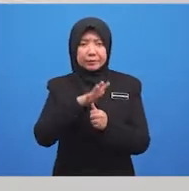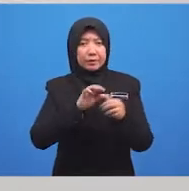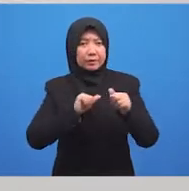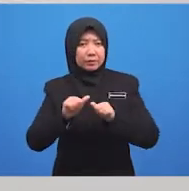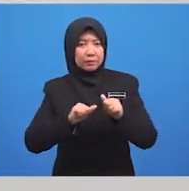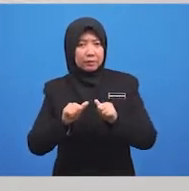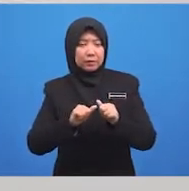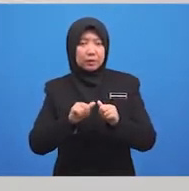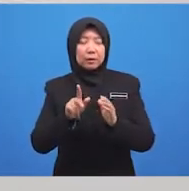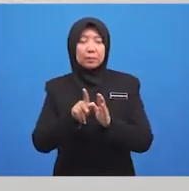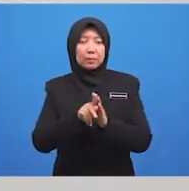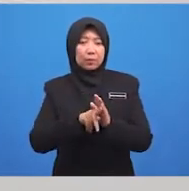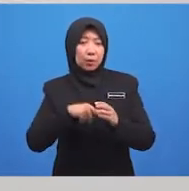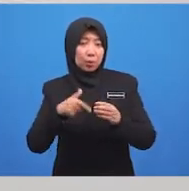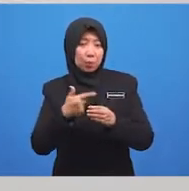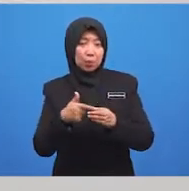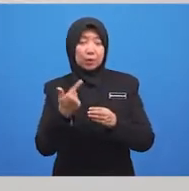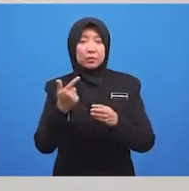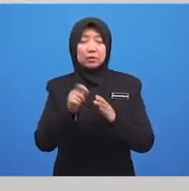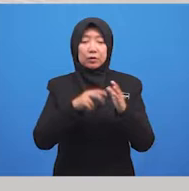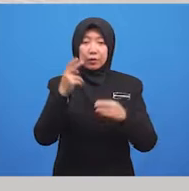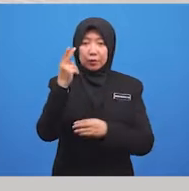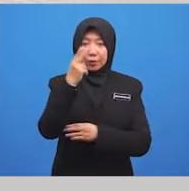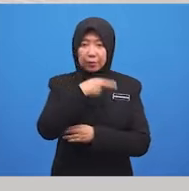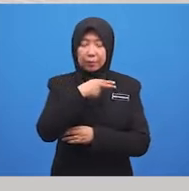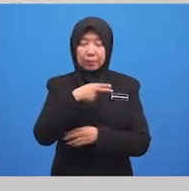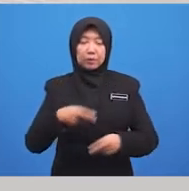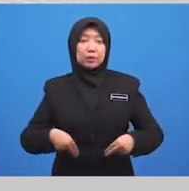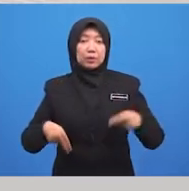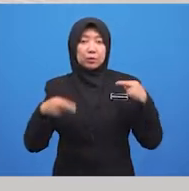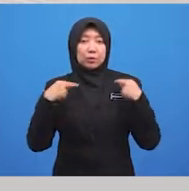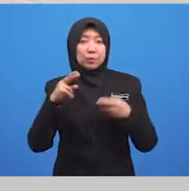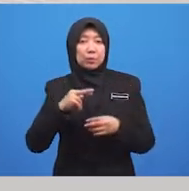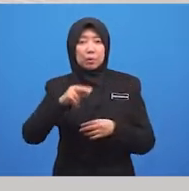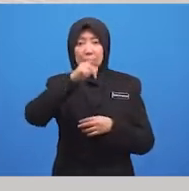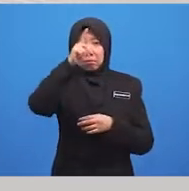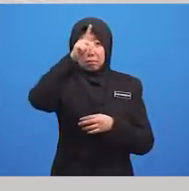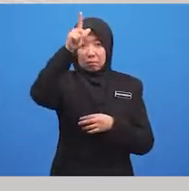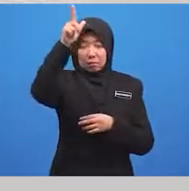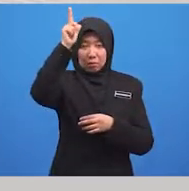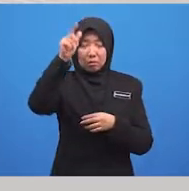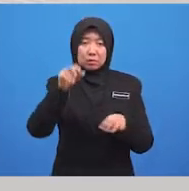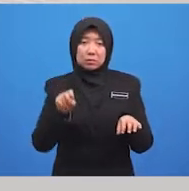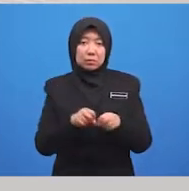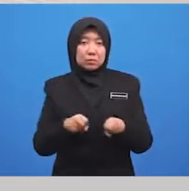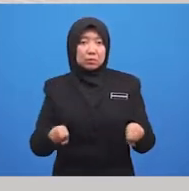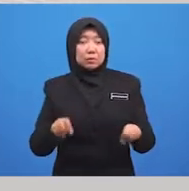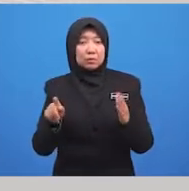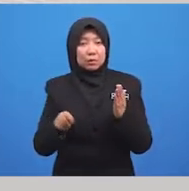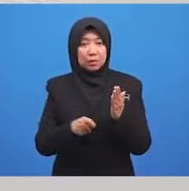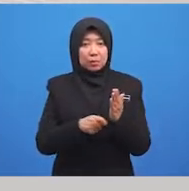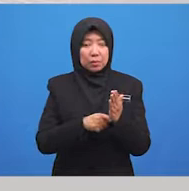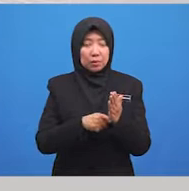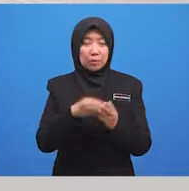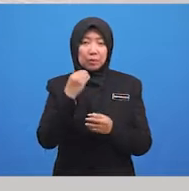aktiviti pelombongan terhadap hidupan liar? Yang pertama, spesies hidupan liar bertambah. 2, bekalan